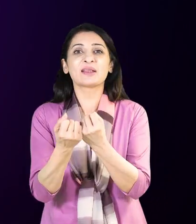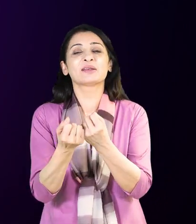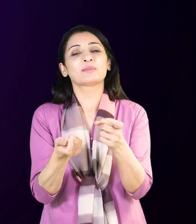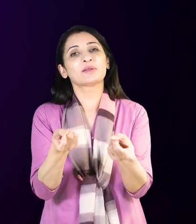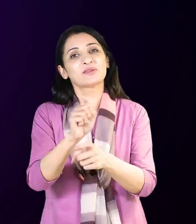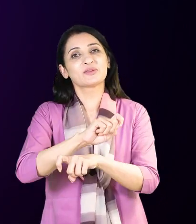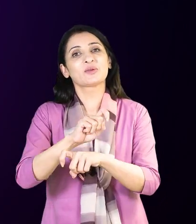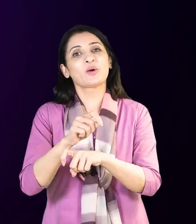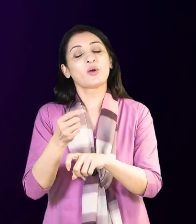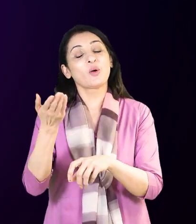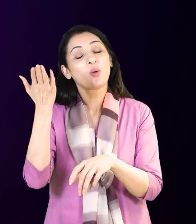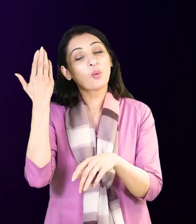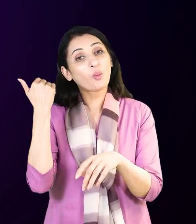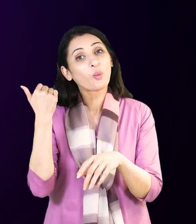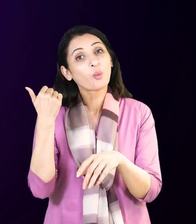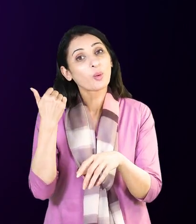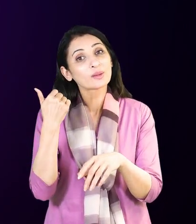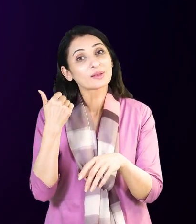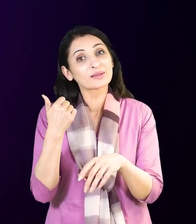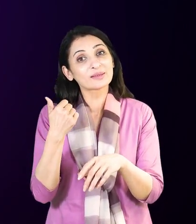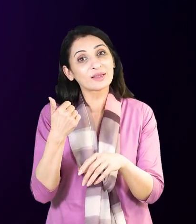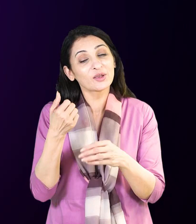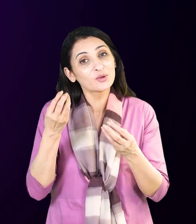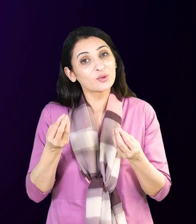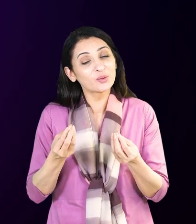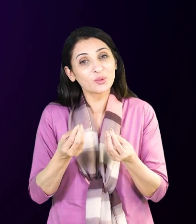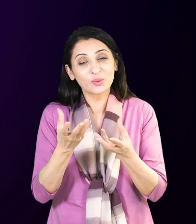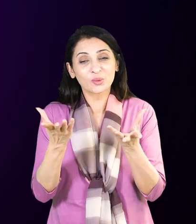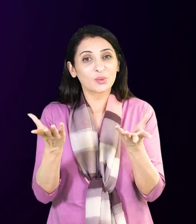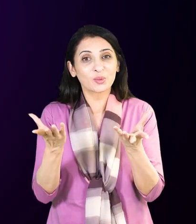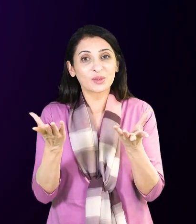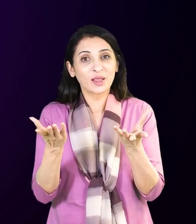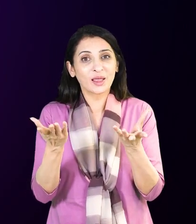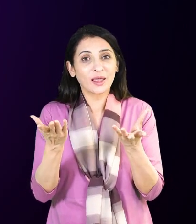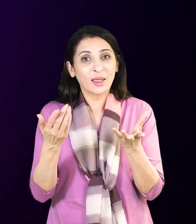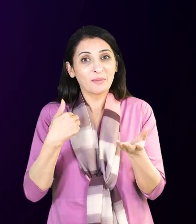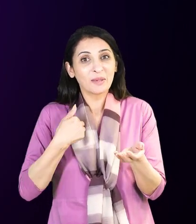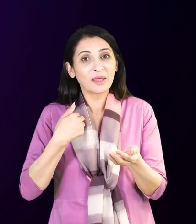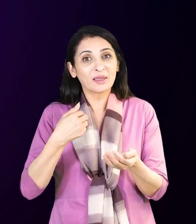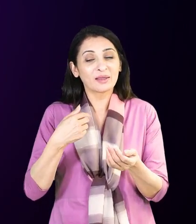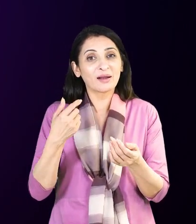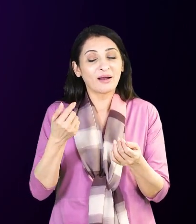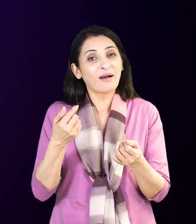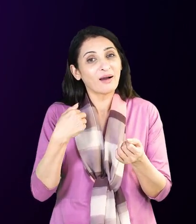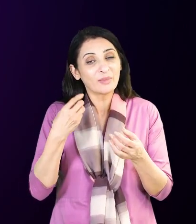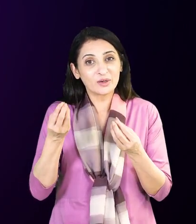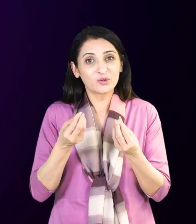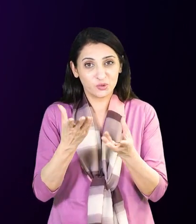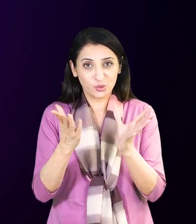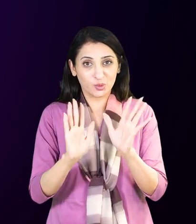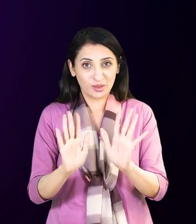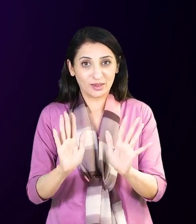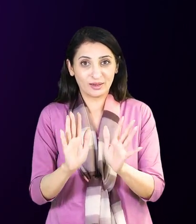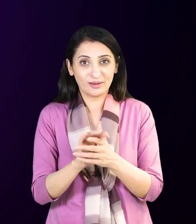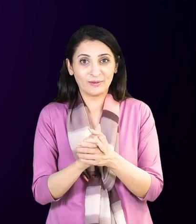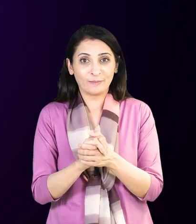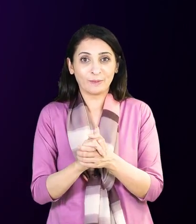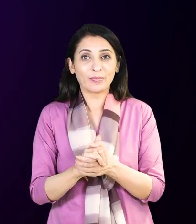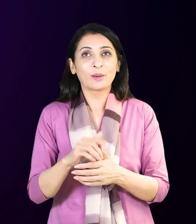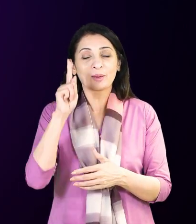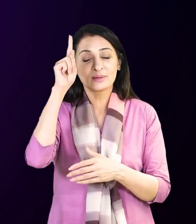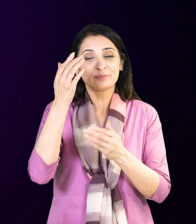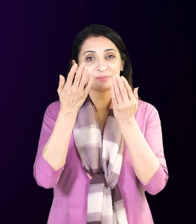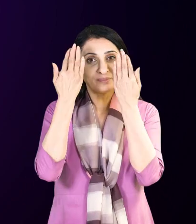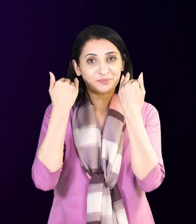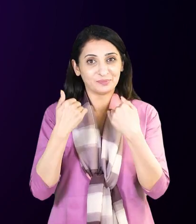एंड फ्रॉम दैट टाइनी, आई वुड से, वो शू बॉक्स से भी आप कह लो, छोटा सा शू बॉक्स से मैंने स्टार्ट किया